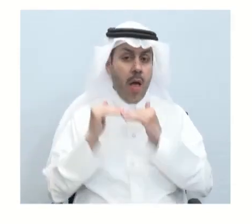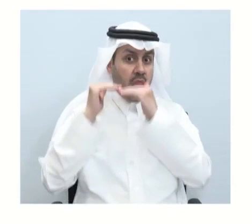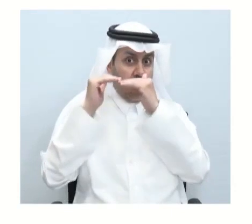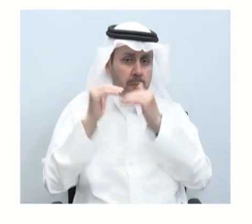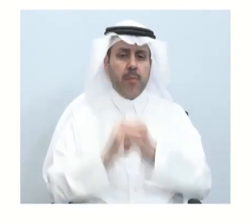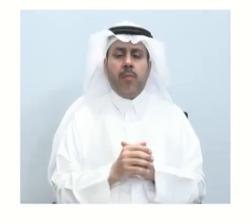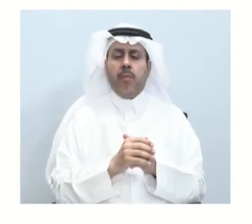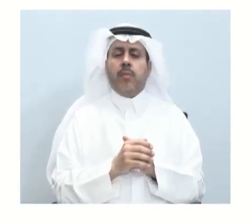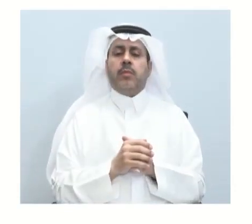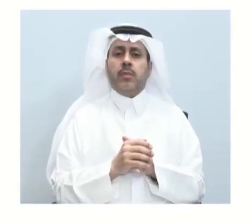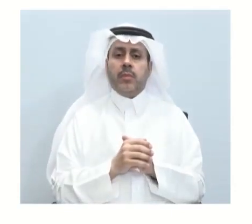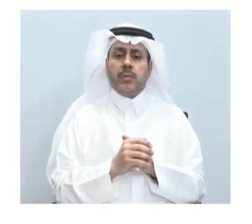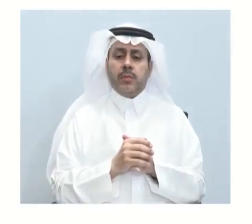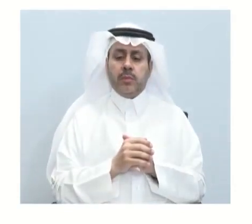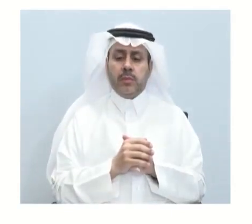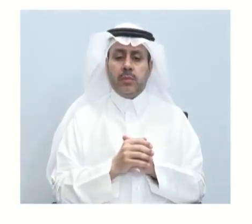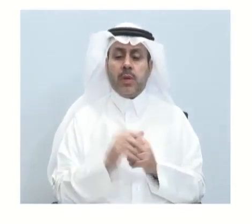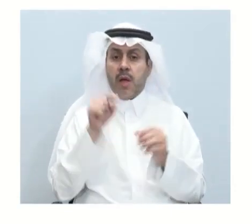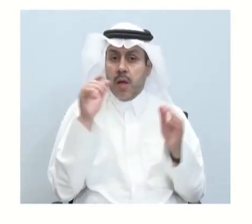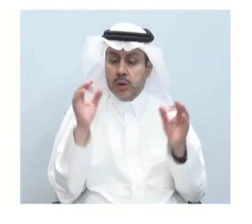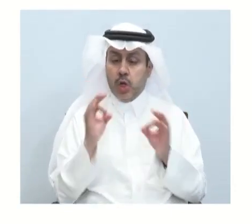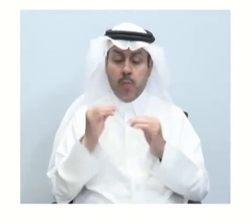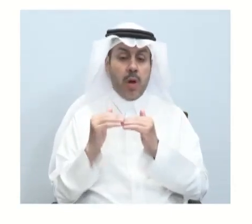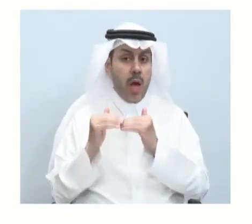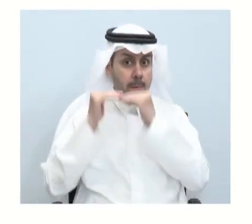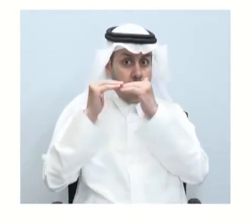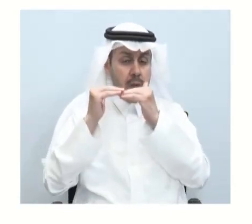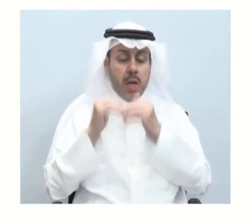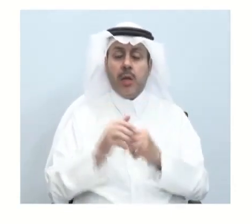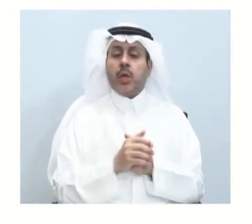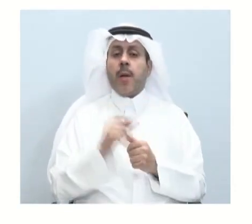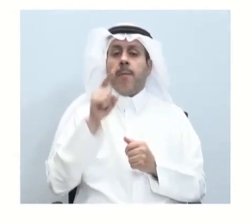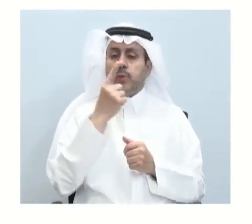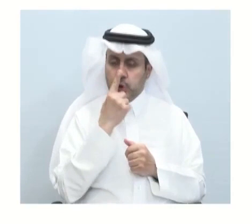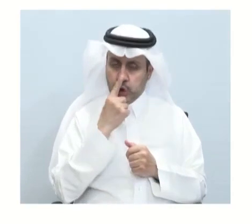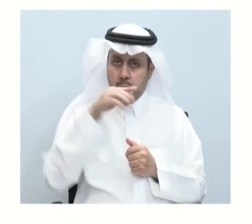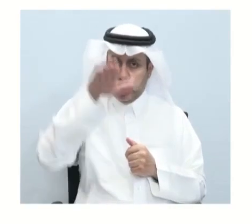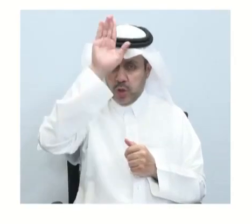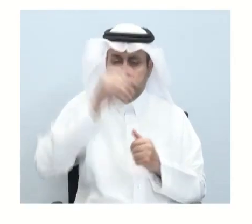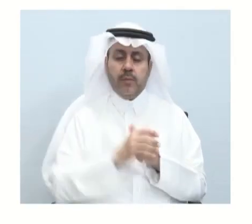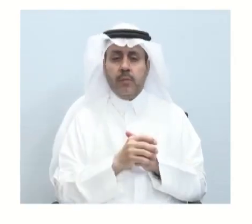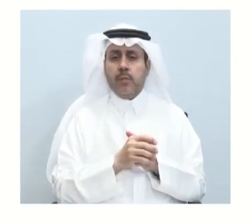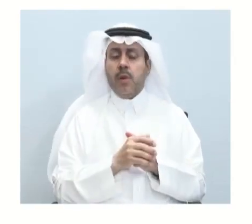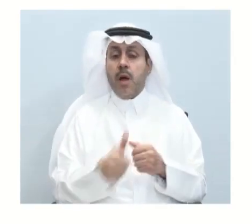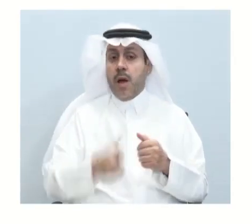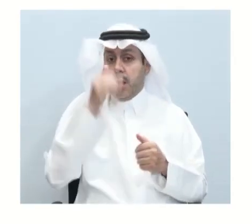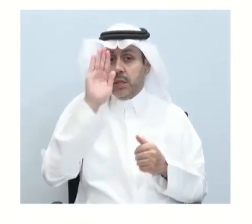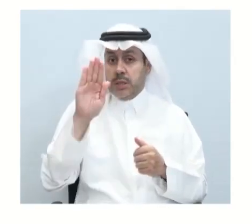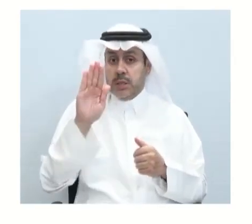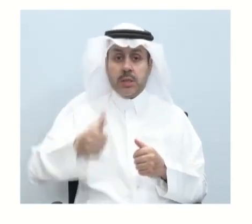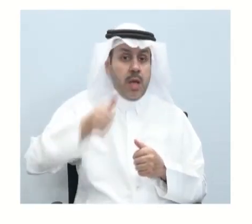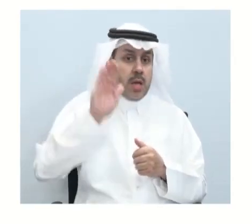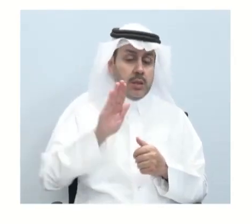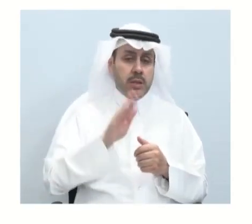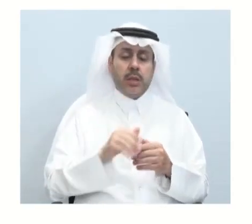ومكانه عظيمه في الاسلام وتكمن اهميه البيعه الشرعيه فيما ياتي اولا انها الاساس في تنظيم